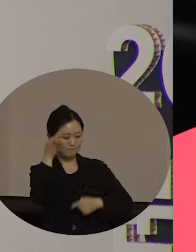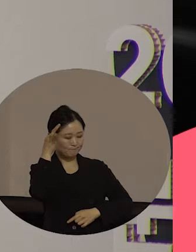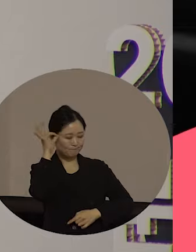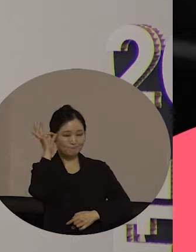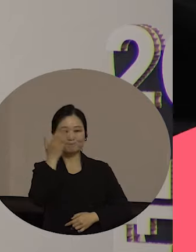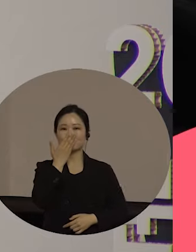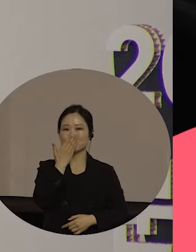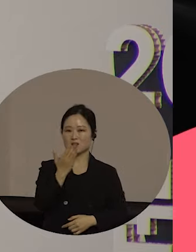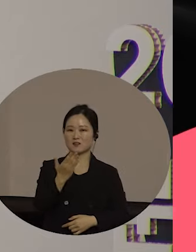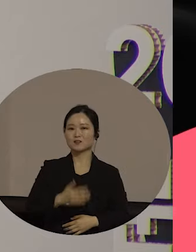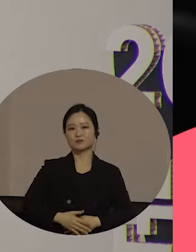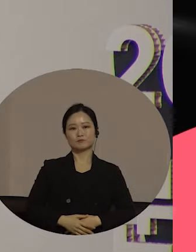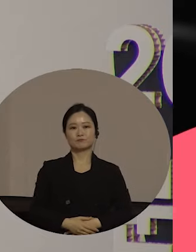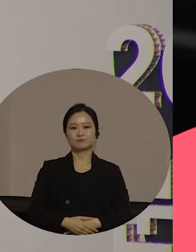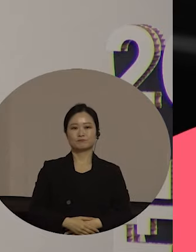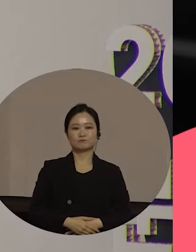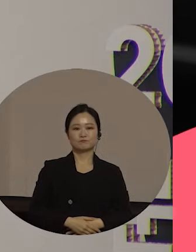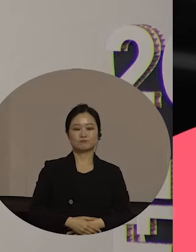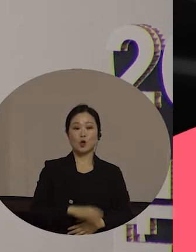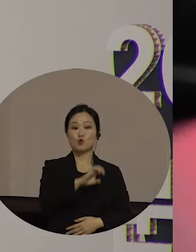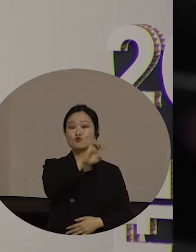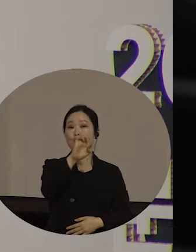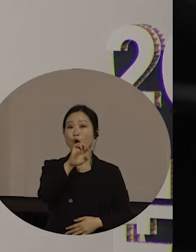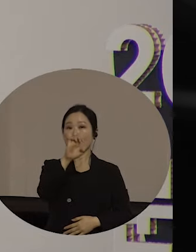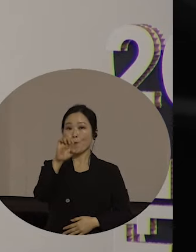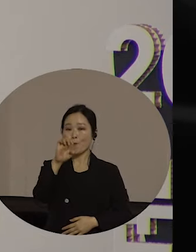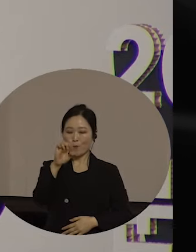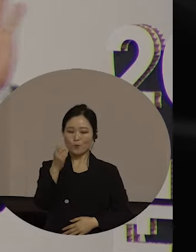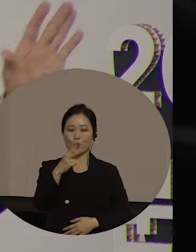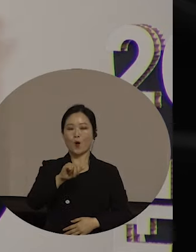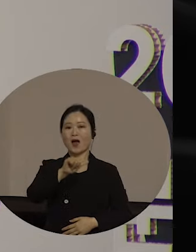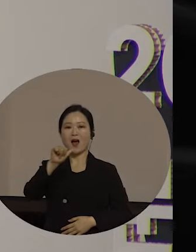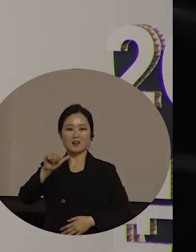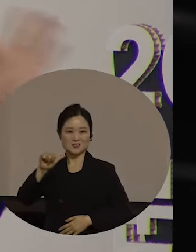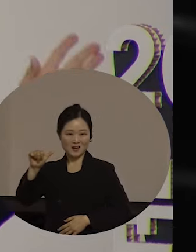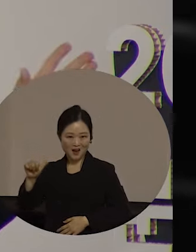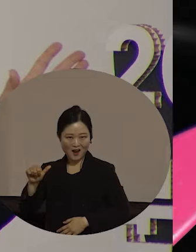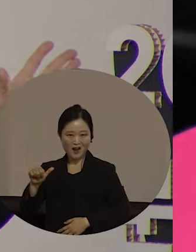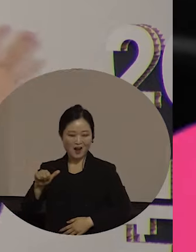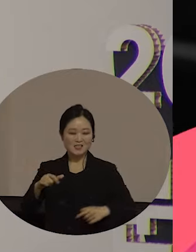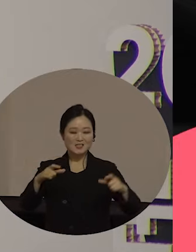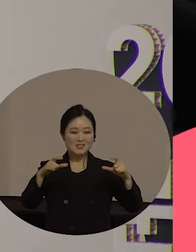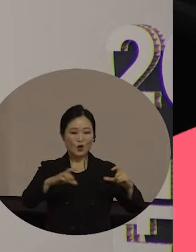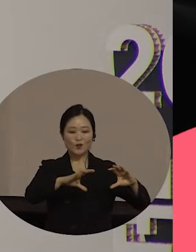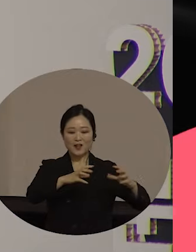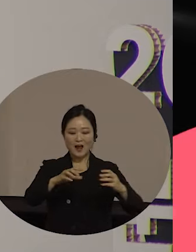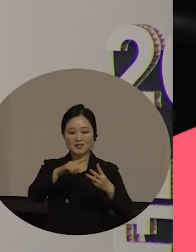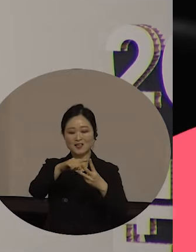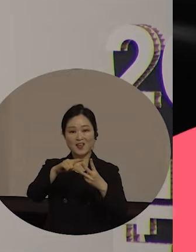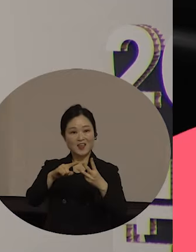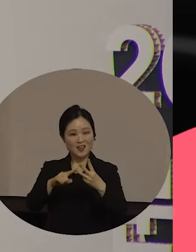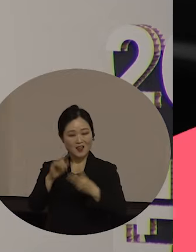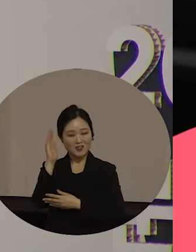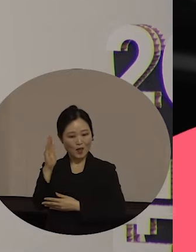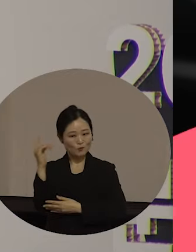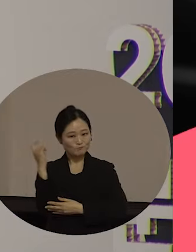자, 그러면 우리가 유라시아 대륙, 우리나라, 몽골리아, 핀란드까지 쭉 봤는데, 잠깐